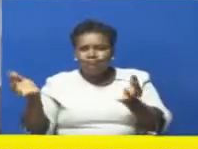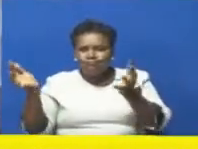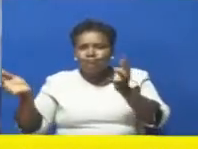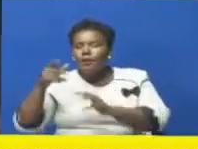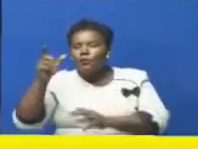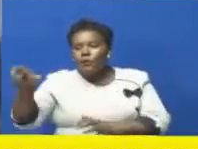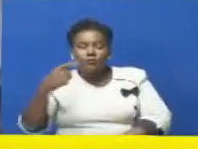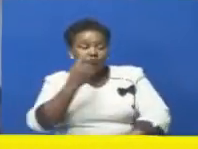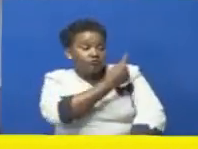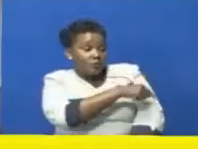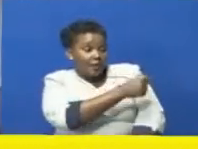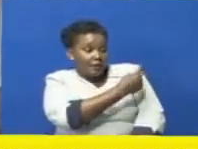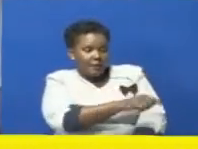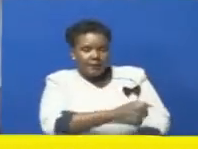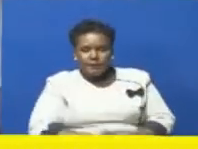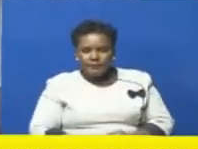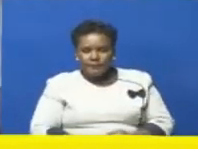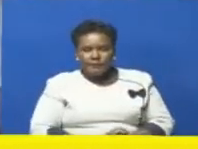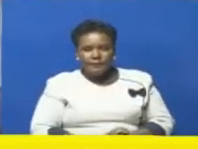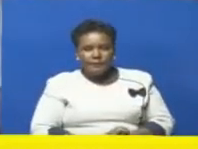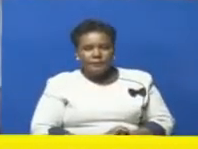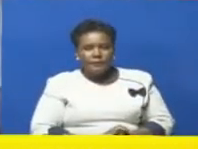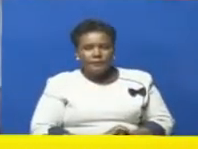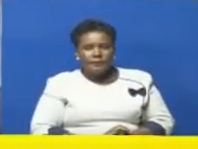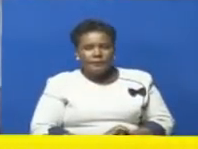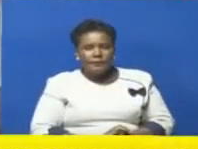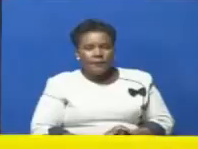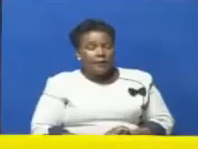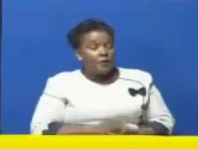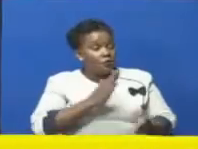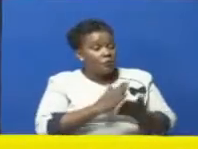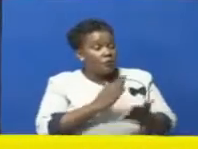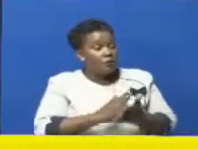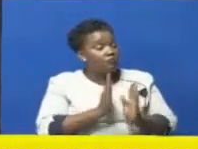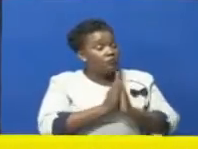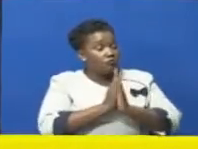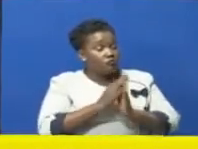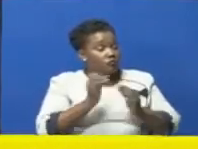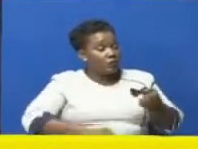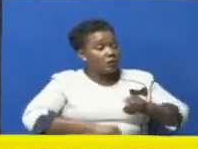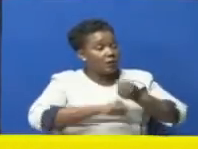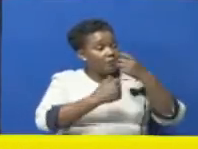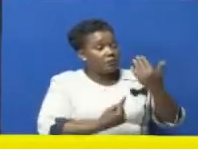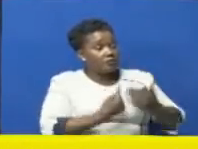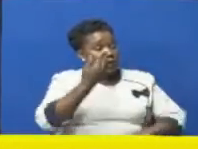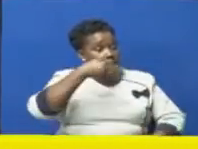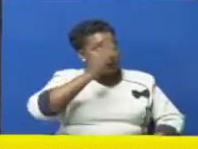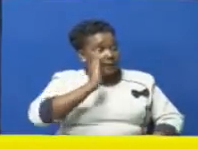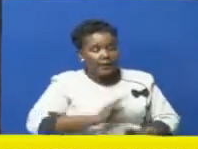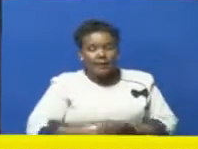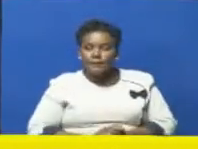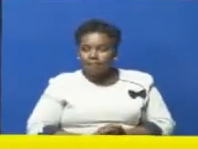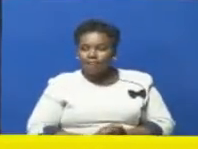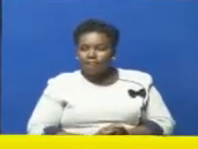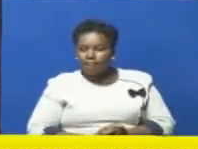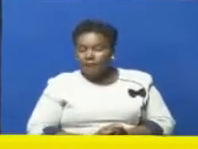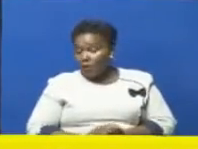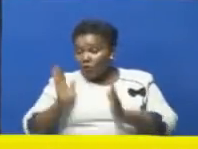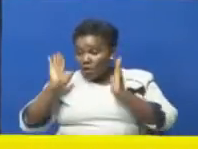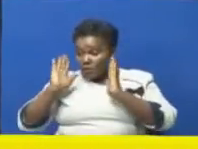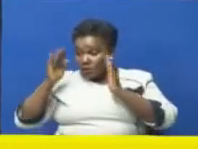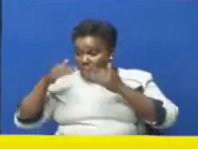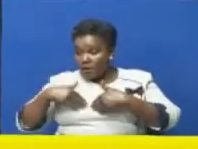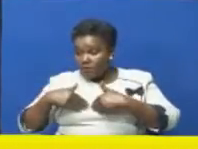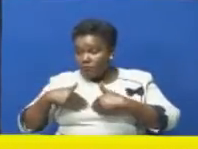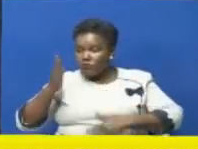thank you for all the cooperation we've received from the government. Waumini wa dini ya Kiislamu wametakiwa kuendelea